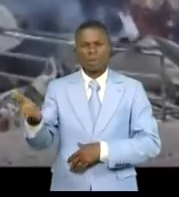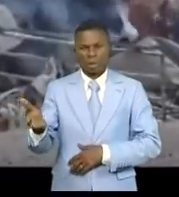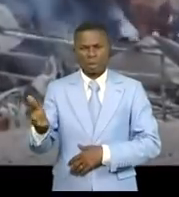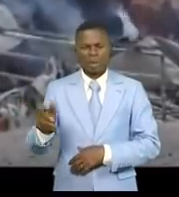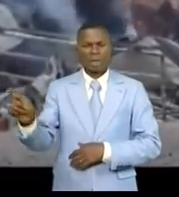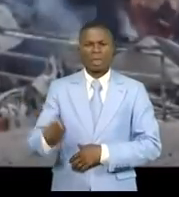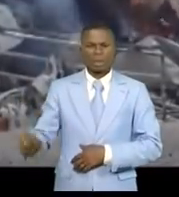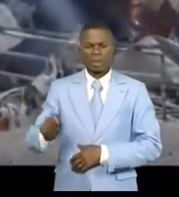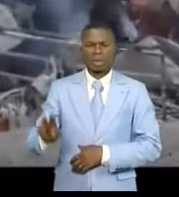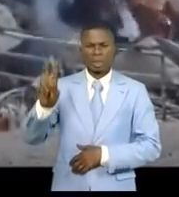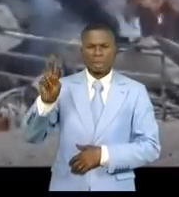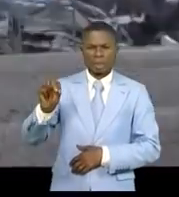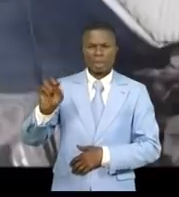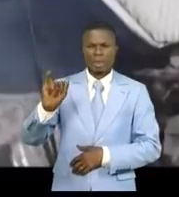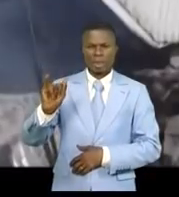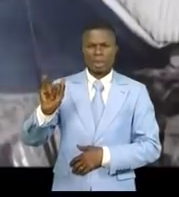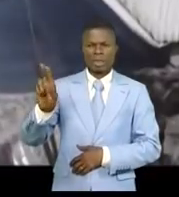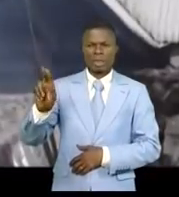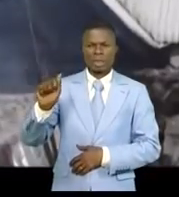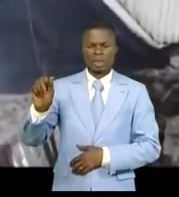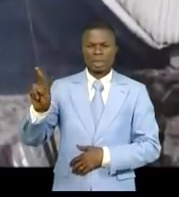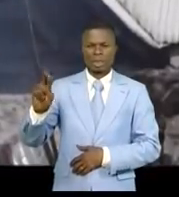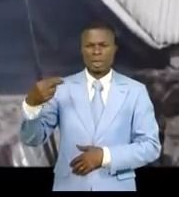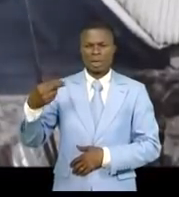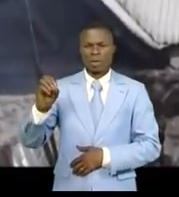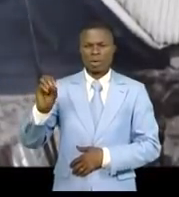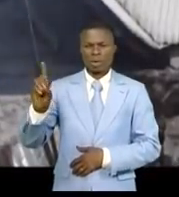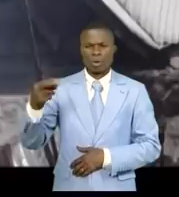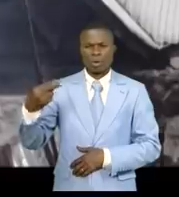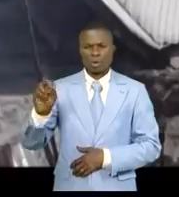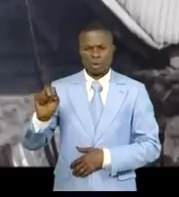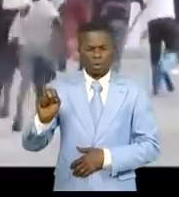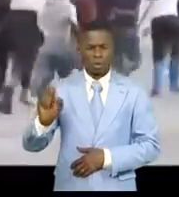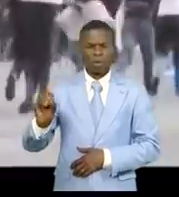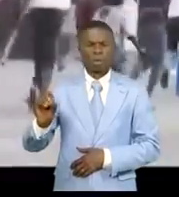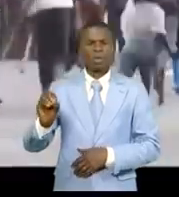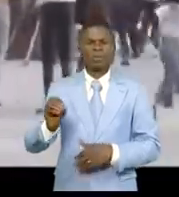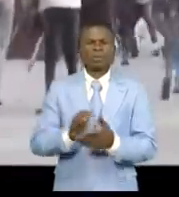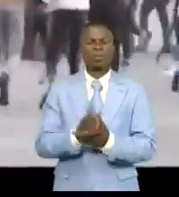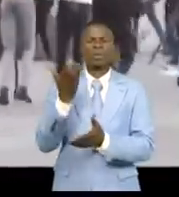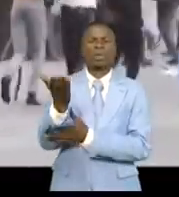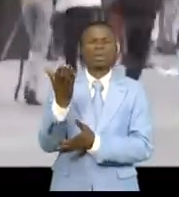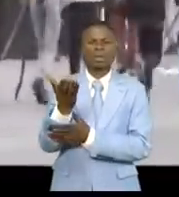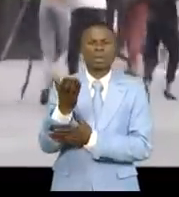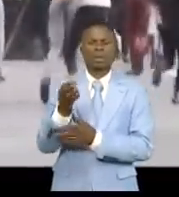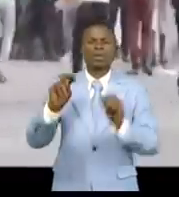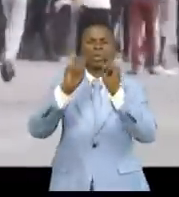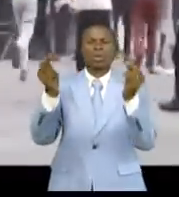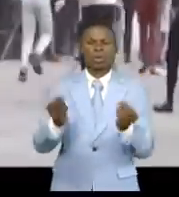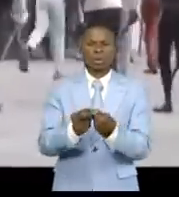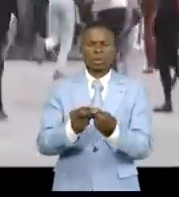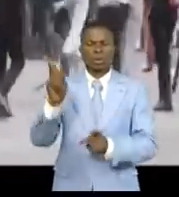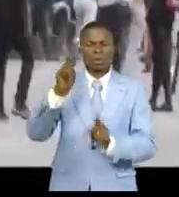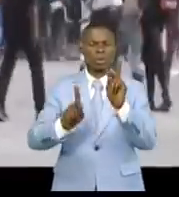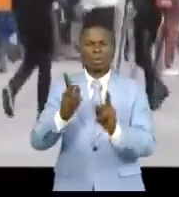territoire de Nyiragongo, dans un conflit à caractère ethnique qui est né du fait de la réclamation par des groupes de mouvements